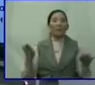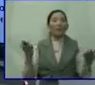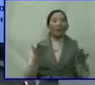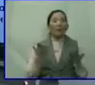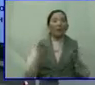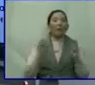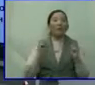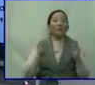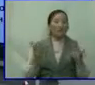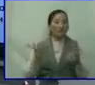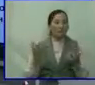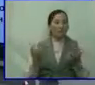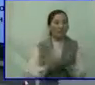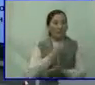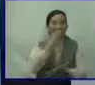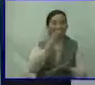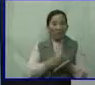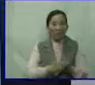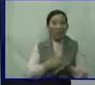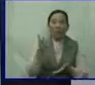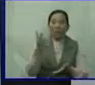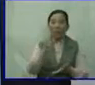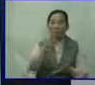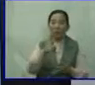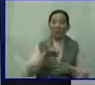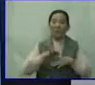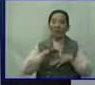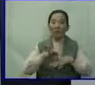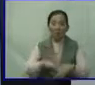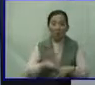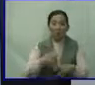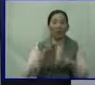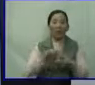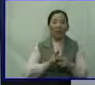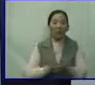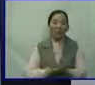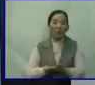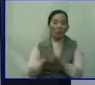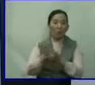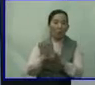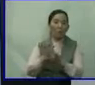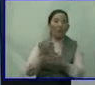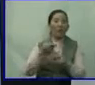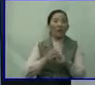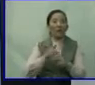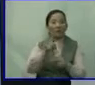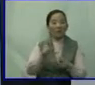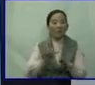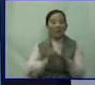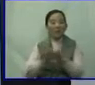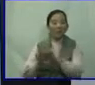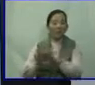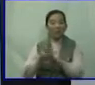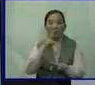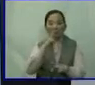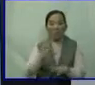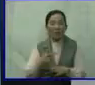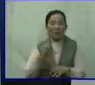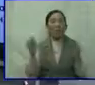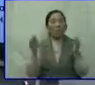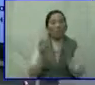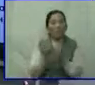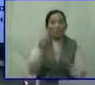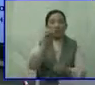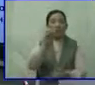Как найти ответ? Для этого мы продолжим эту тенденцию, прямую линию, и сравним. Значит, посмотрите, оно меньше,